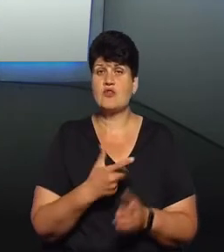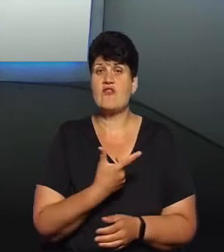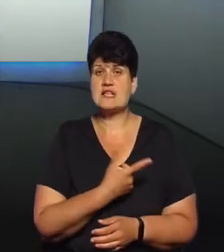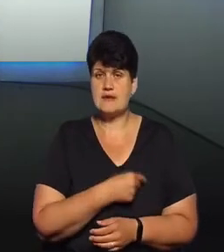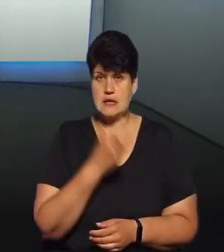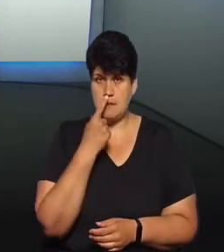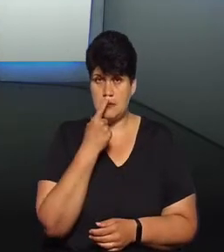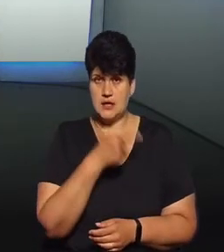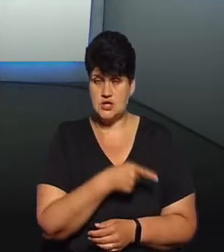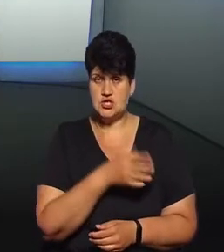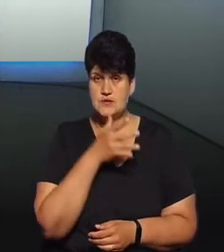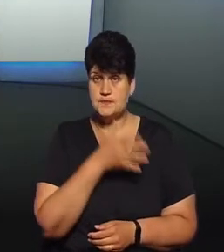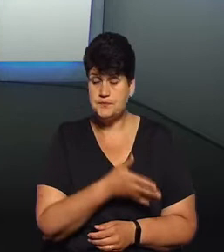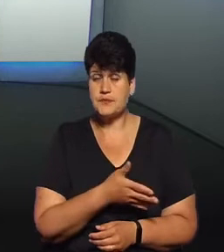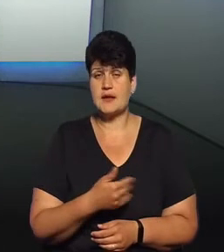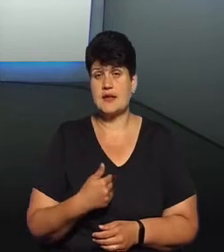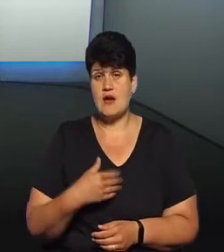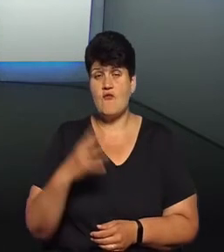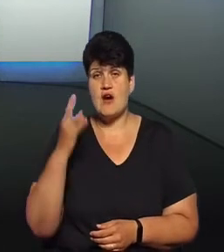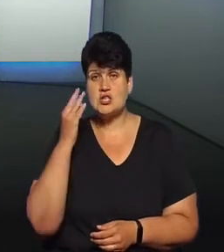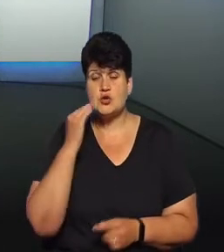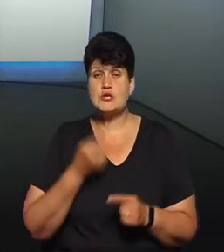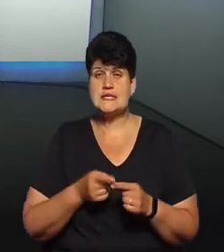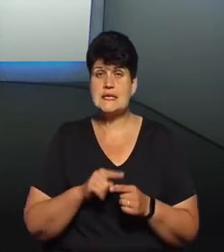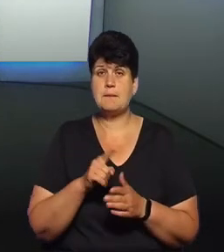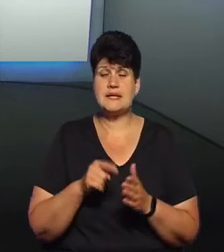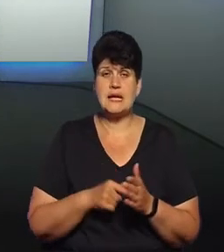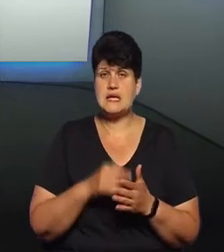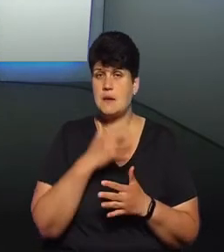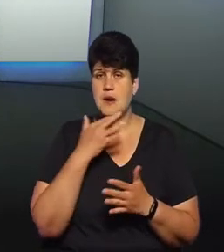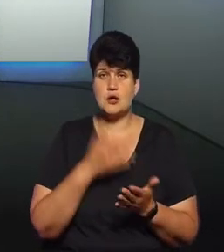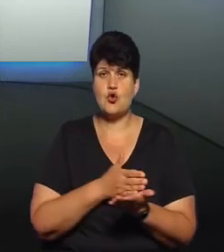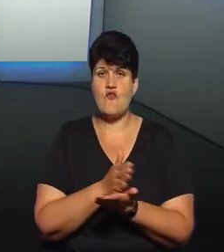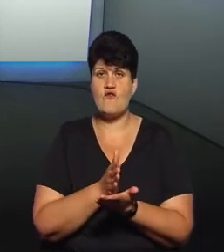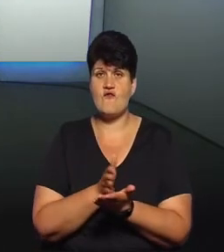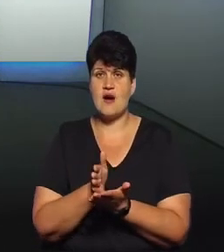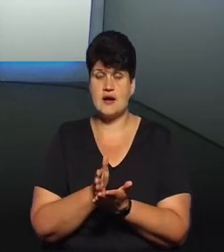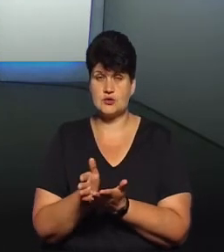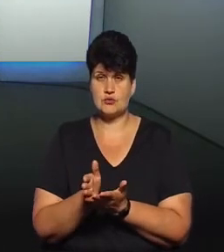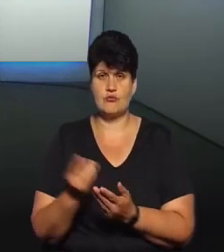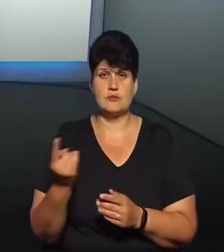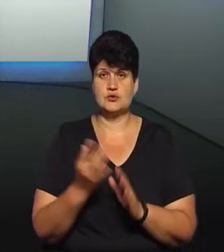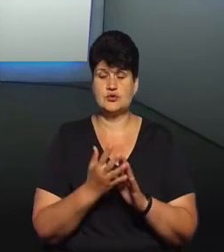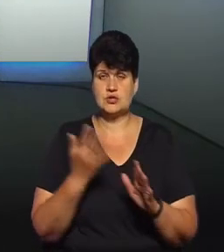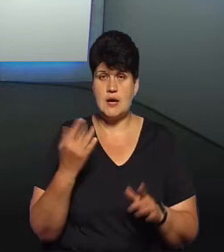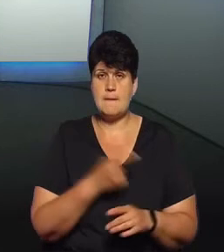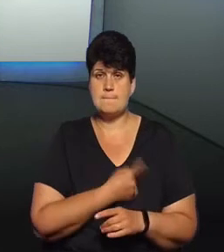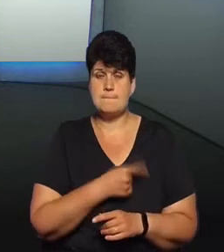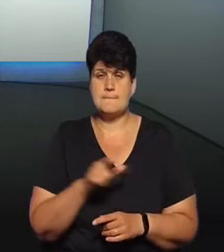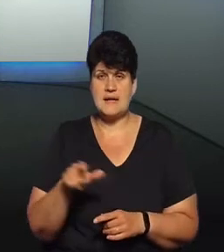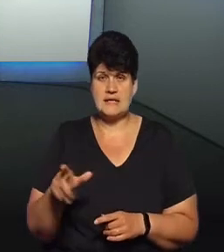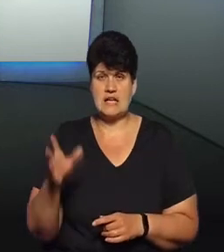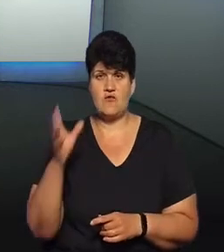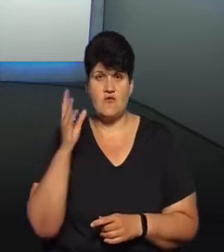І я вважаю, що це питання є багатофакторне. Ну, насамперед, деякі медики, можливо, вважають, що їх дійсно пронесе. Вони